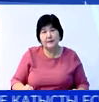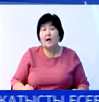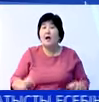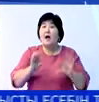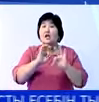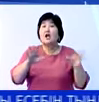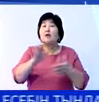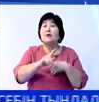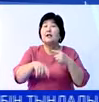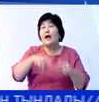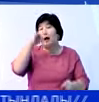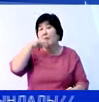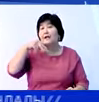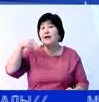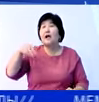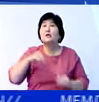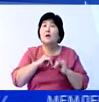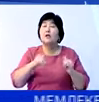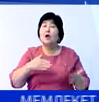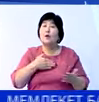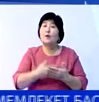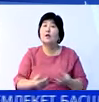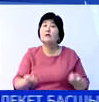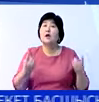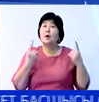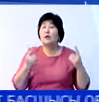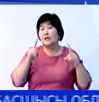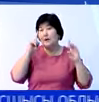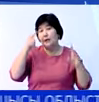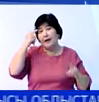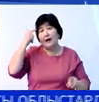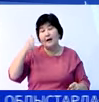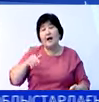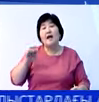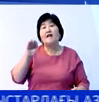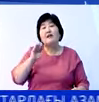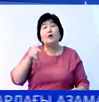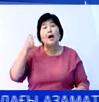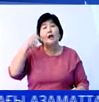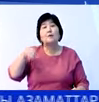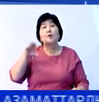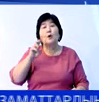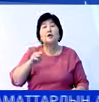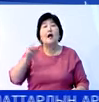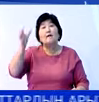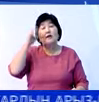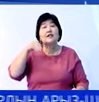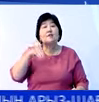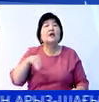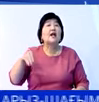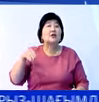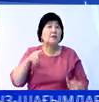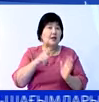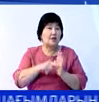Шығарылымды жалғастырамыз. Қазақ әдебиетінің дамуына елеулі үлес қосып жүрген белгілі ғалым, филология ғылымының докторы профессор Темірхан Тебегенов